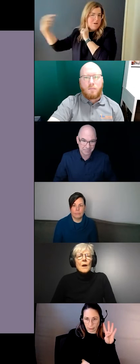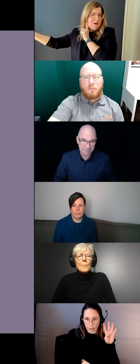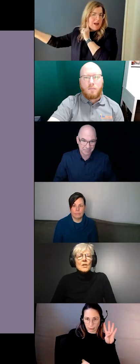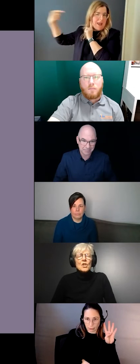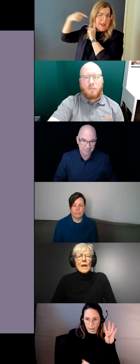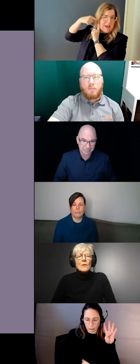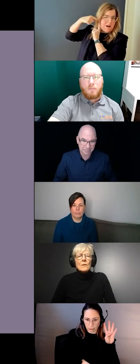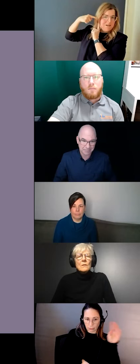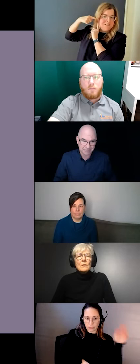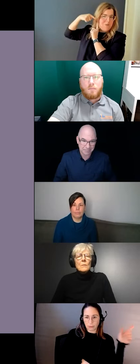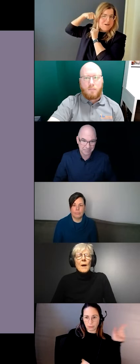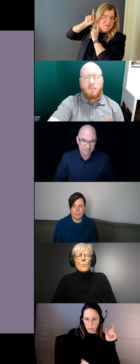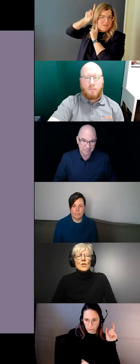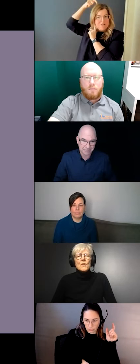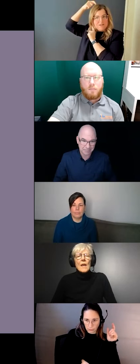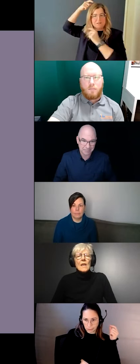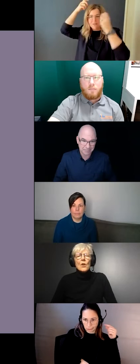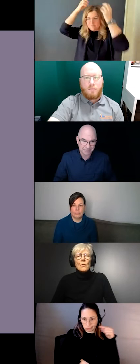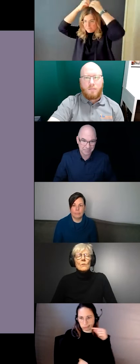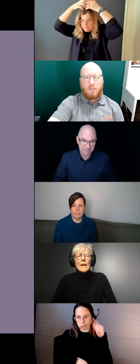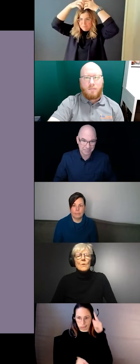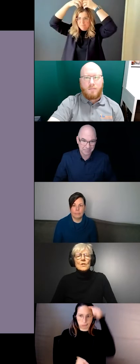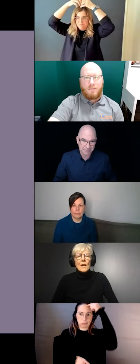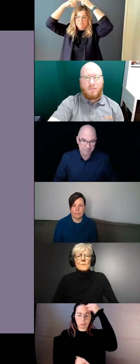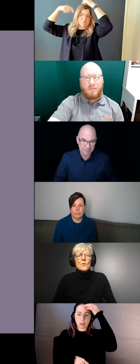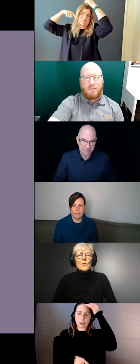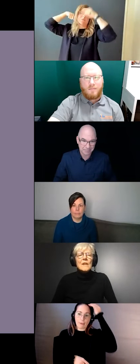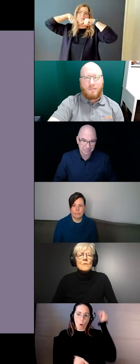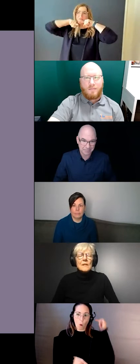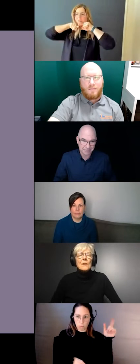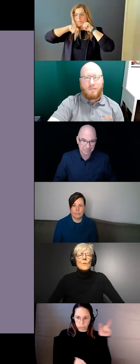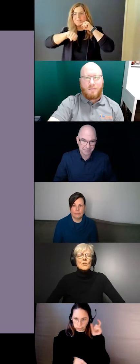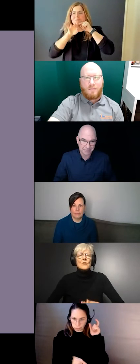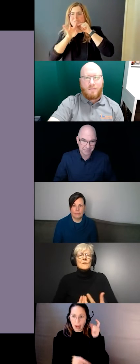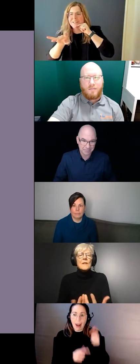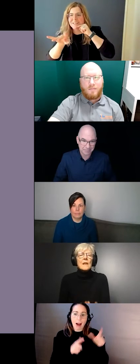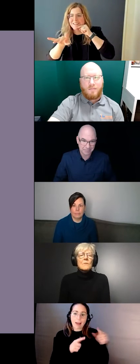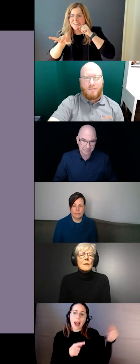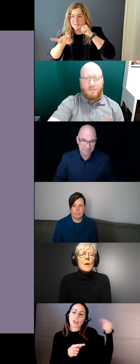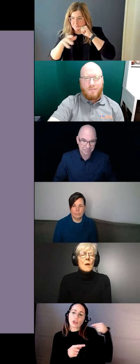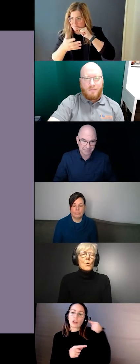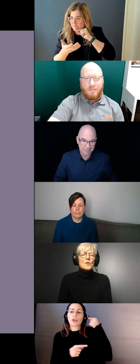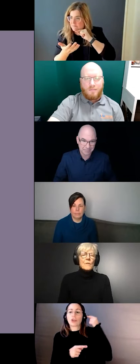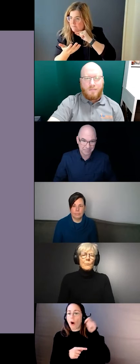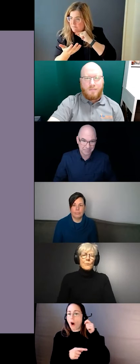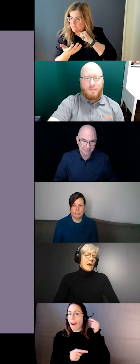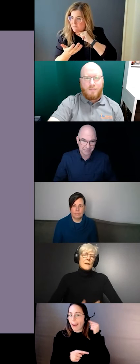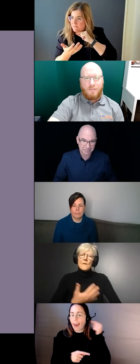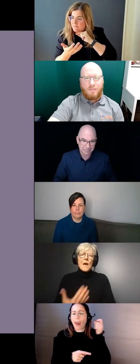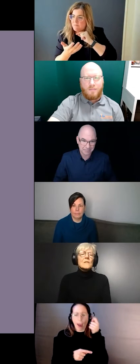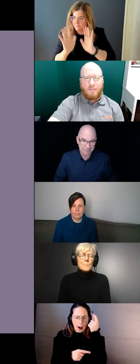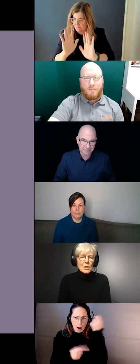ont un canal par lequel ils entendent un langage qui rentre par les oreilles, c'est compris, et la portion du